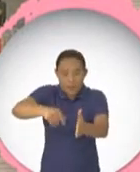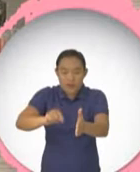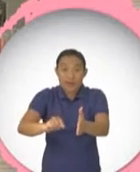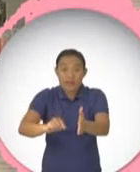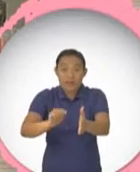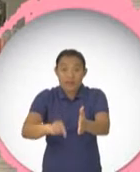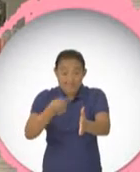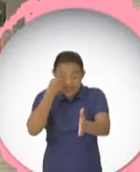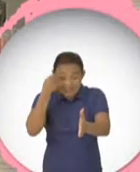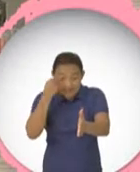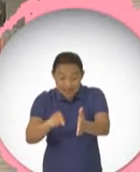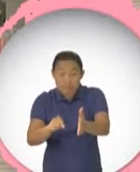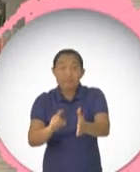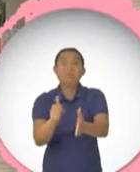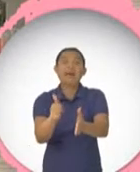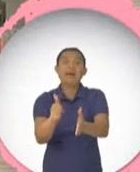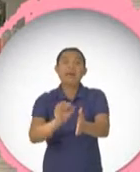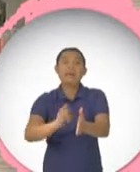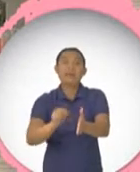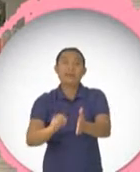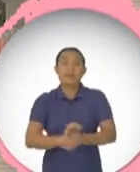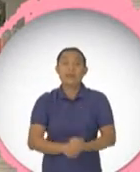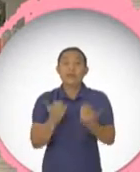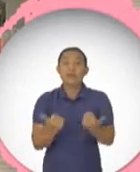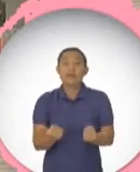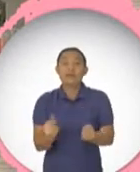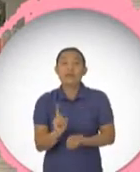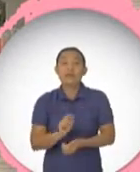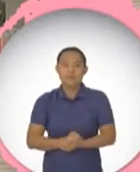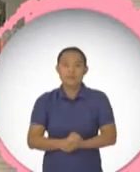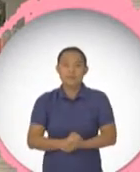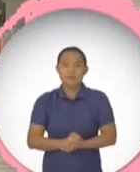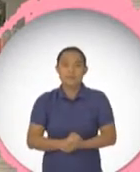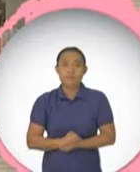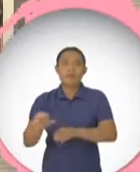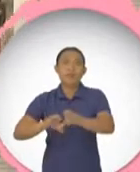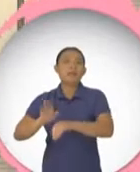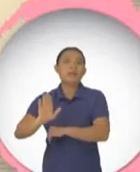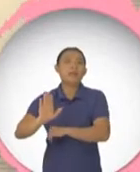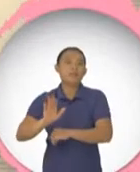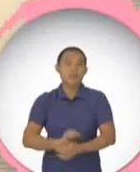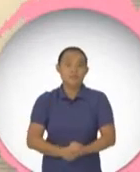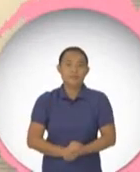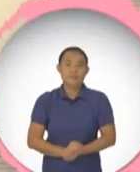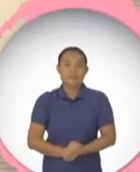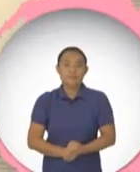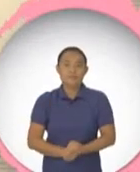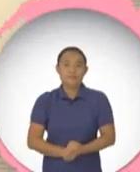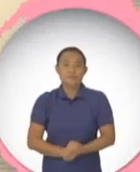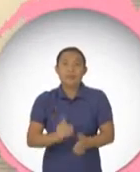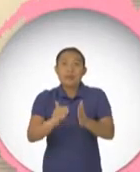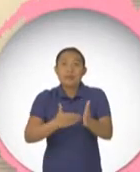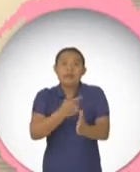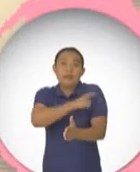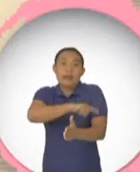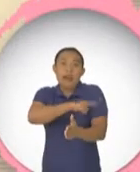ธีการทาเนยในมืออาจารย์นี่คือเตรียมเอาไว้แล้วคุณโก้เตรียมของคุณโก้นะคะ ทั่วถาดเลยคร ับ ก็ทาเนยขาวค่ะให้ทั่วเลย